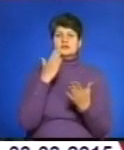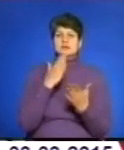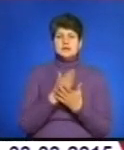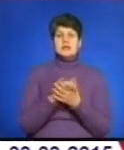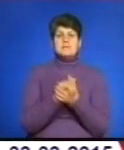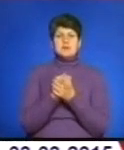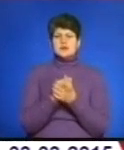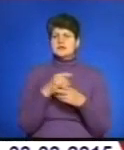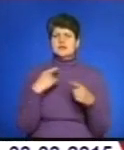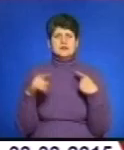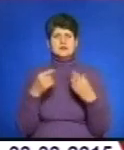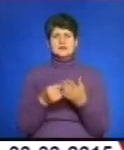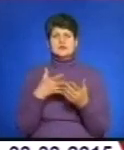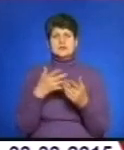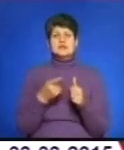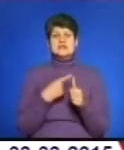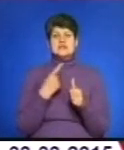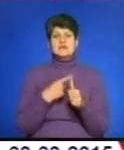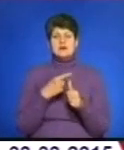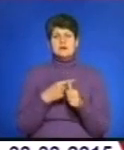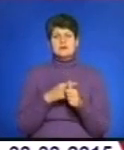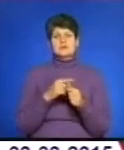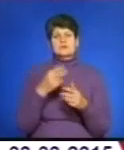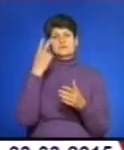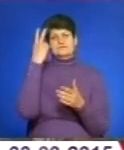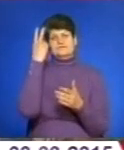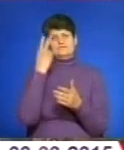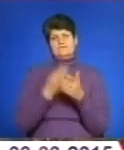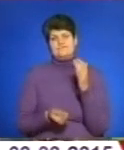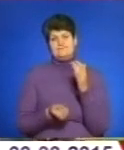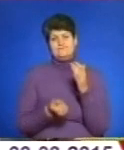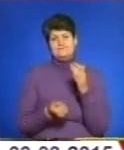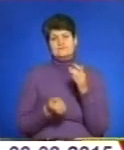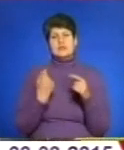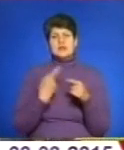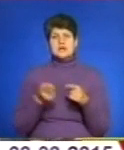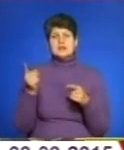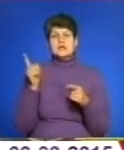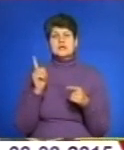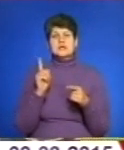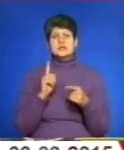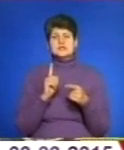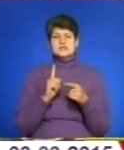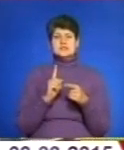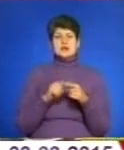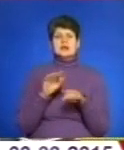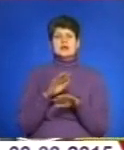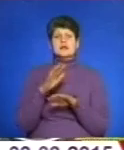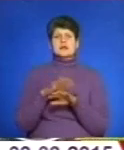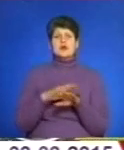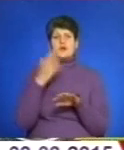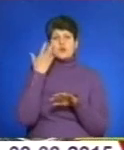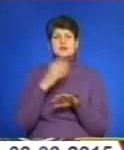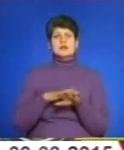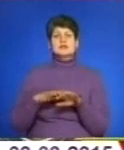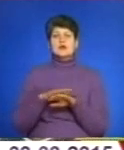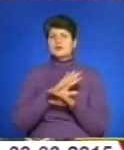немає іншого виходу, як воювати. Саме ми, українська сторона, повинна зараз бути